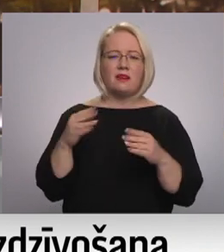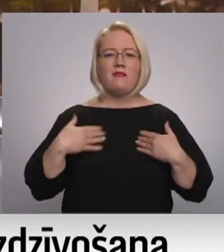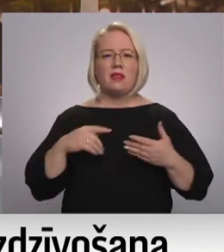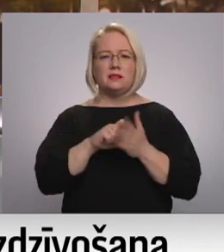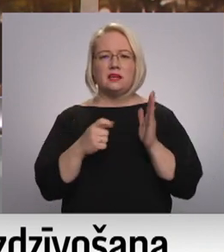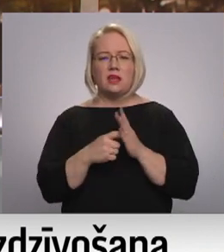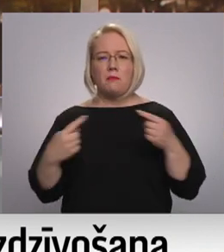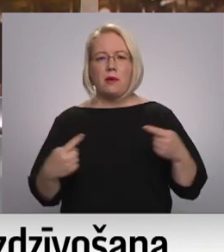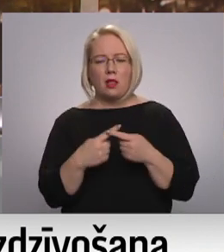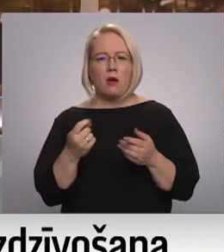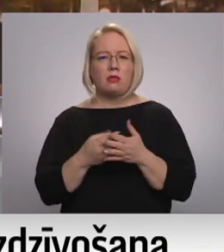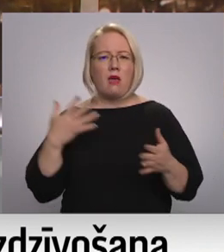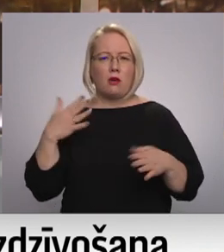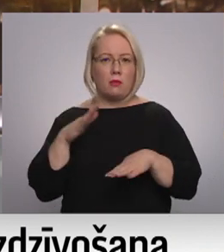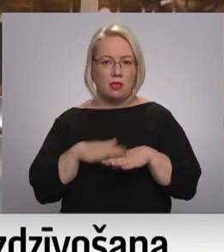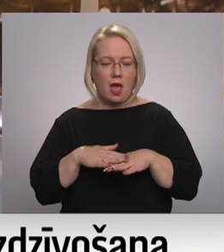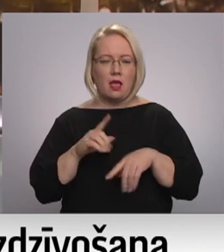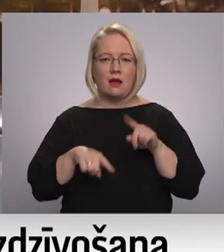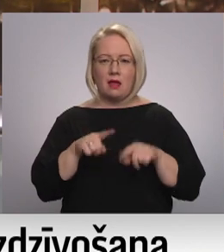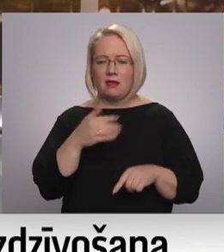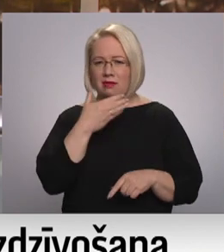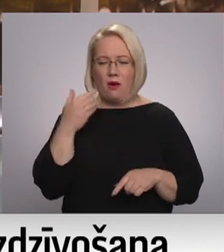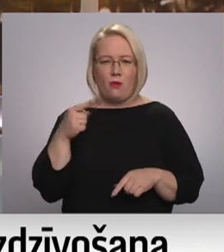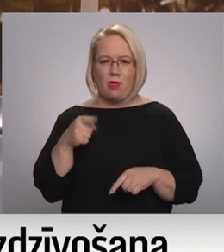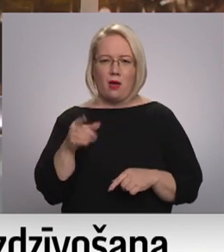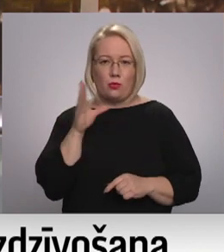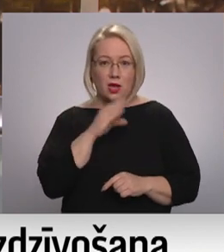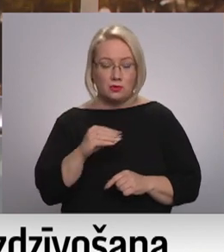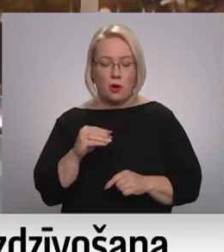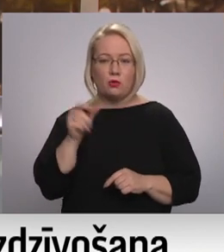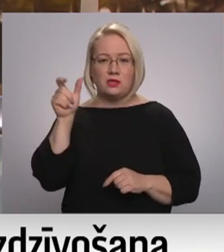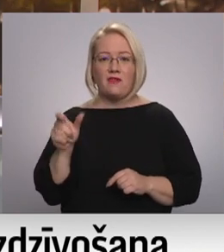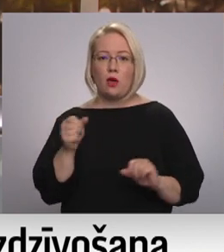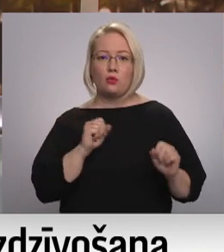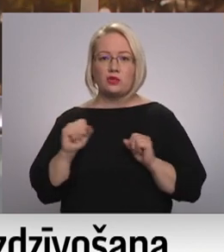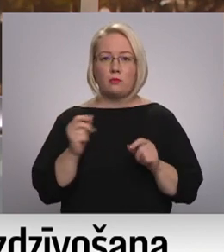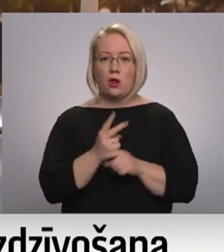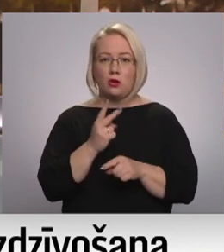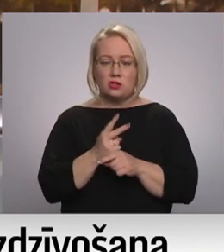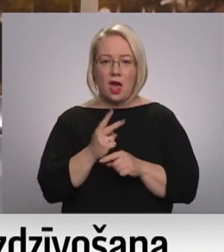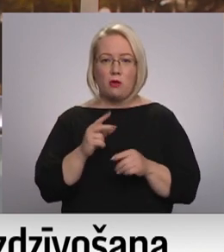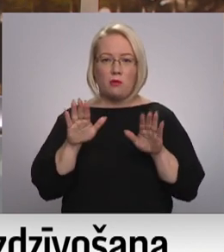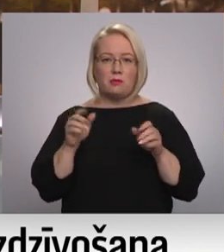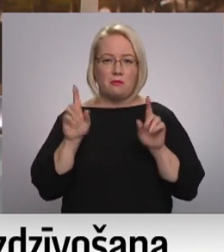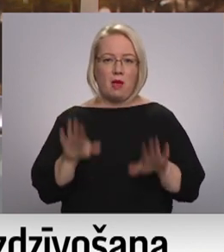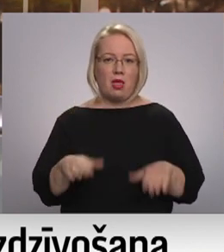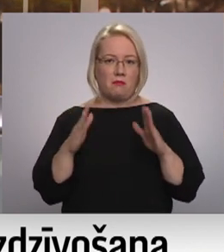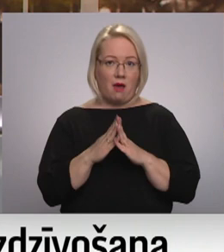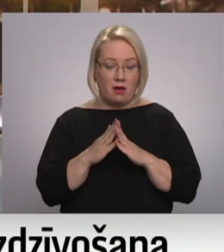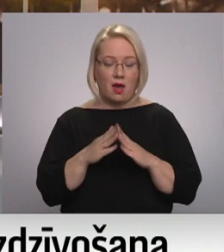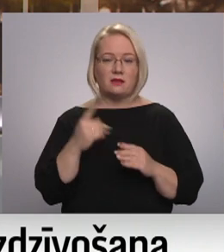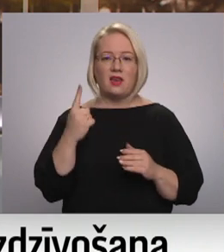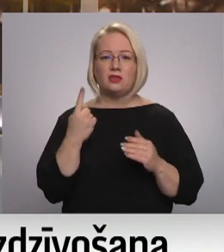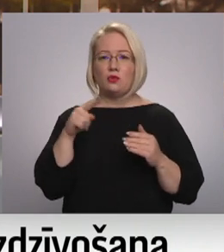pielāgošanas lielo izmaksu dēļ, tuviniekiem bieži nav šādu iespēju, un cilvēks ar kustību traucējumiem no istabas ārā netiek. Viens no risinājumiem